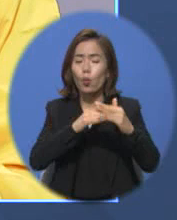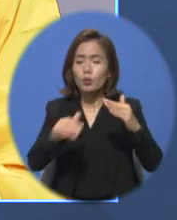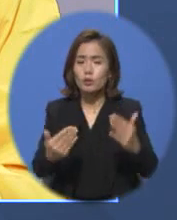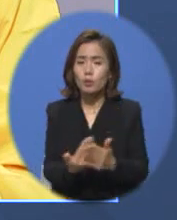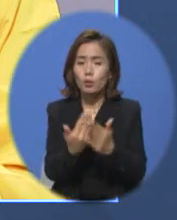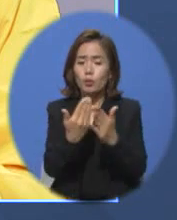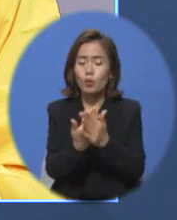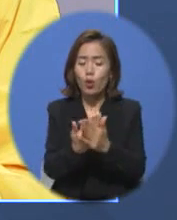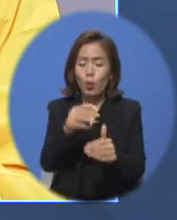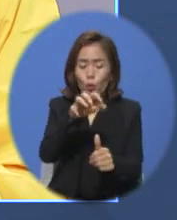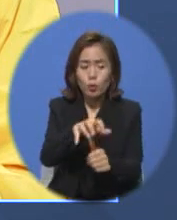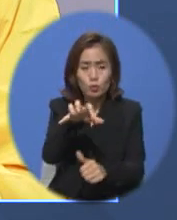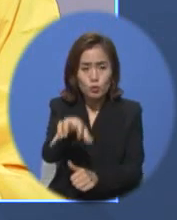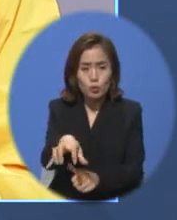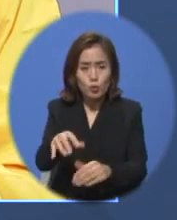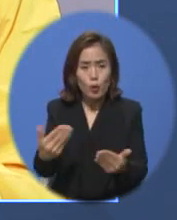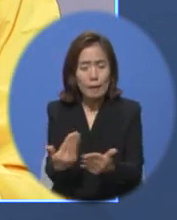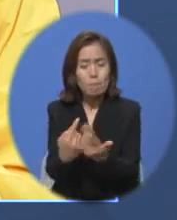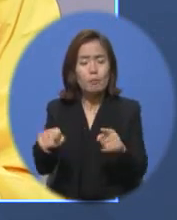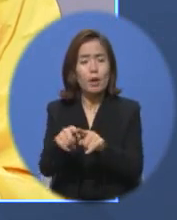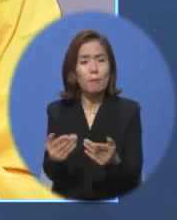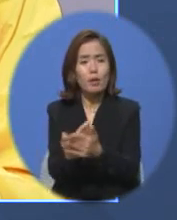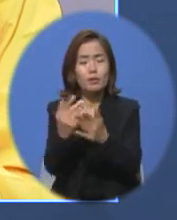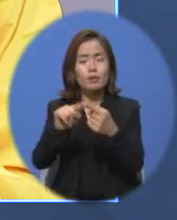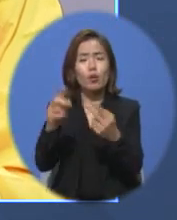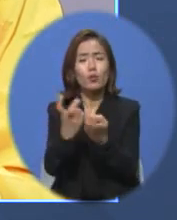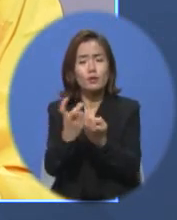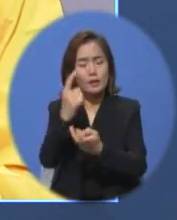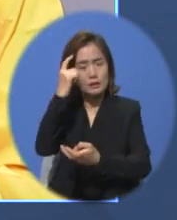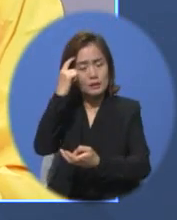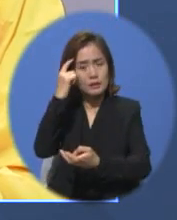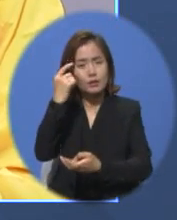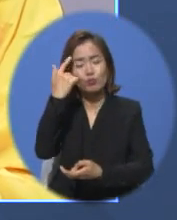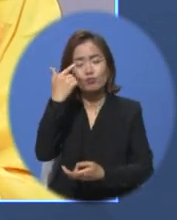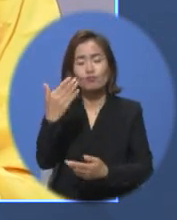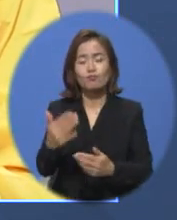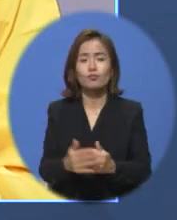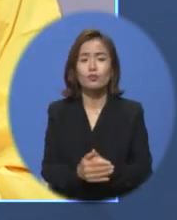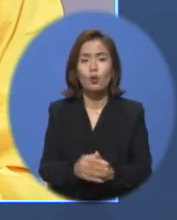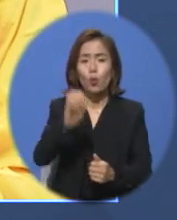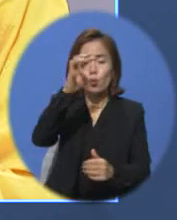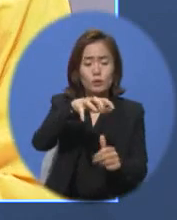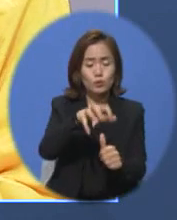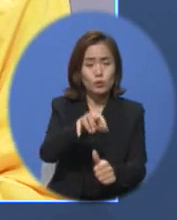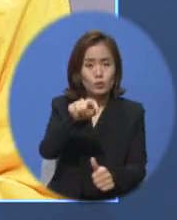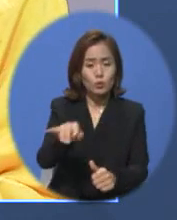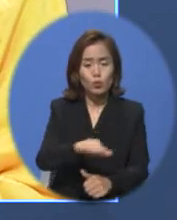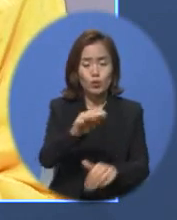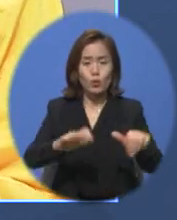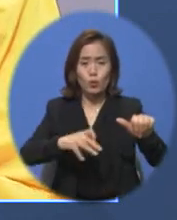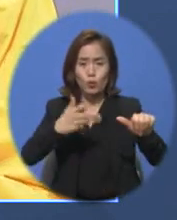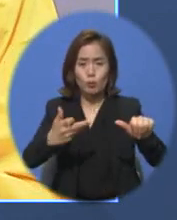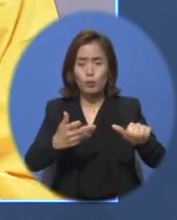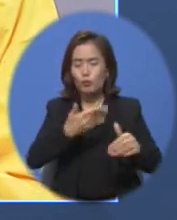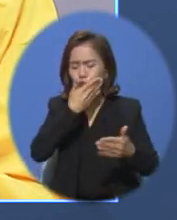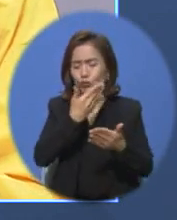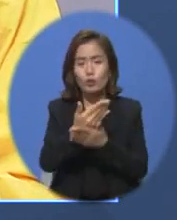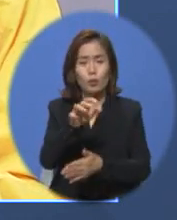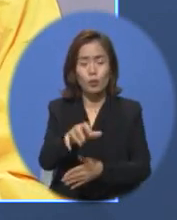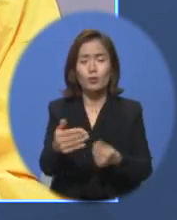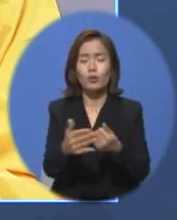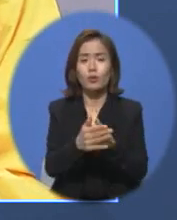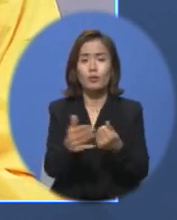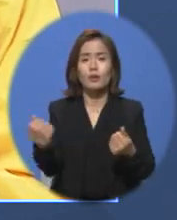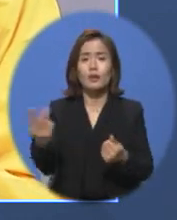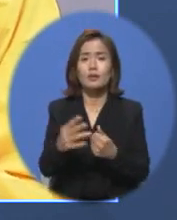그교도소 부지를공공사업으로개발하는것에대해어떻게생각하시나요? 네,광주형집행장지 도저희가지정한5.18역사유적지중하나입니다.그곳